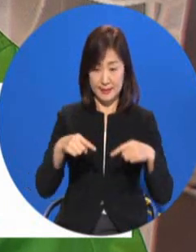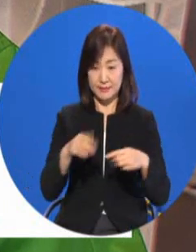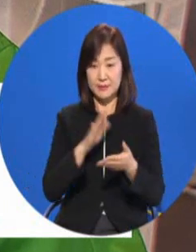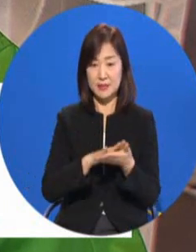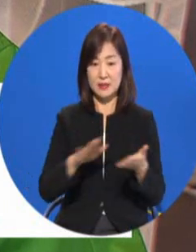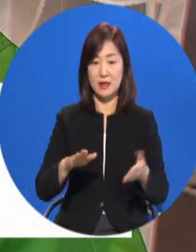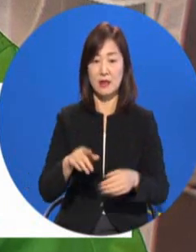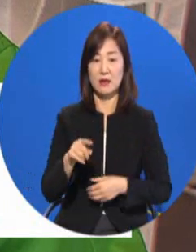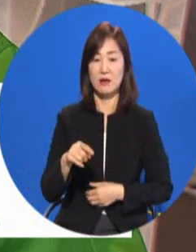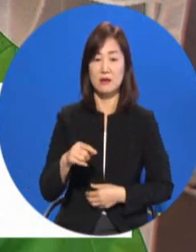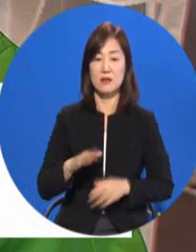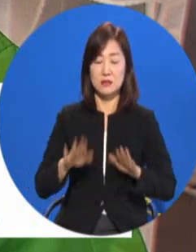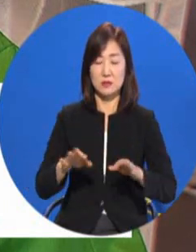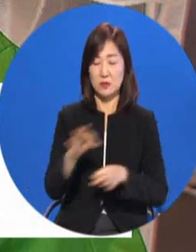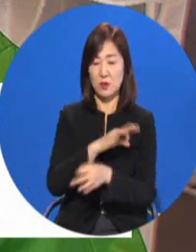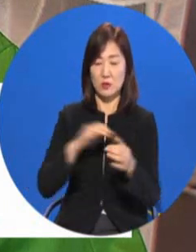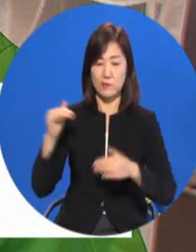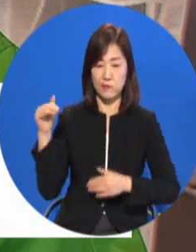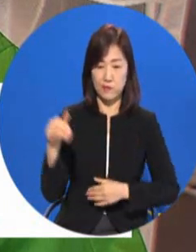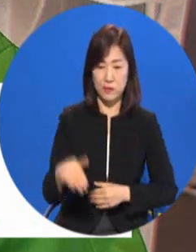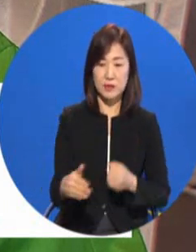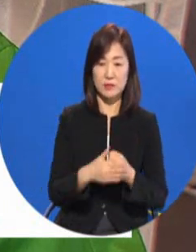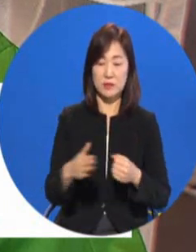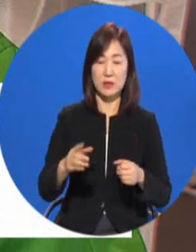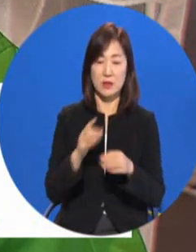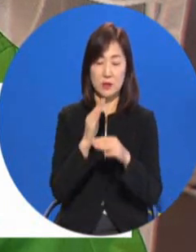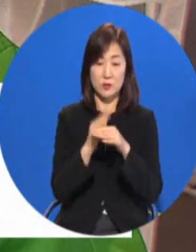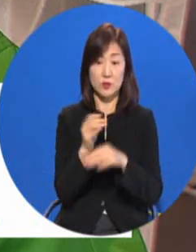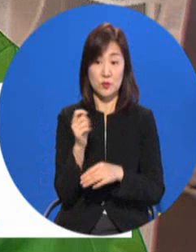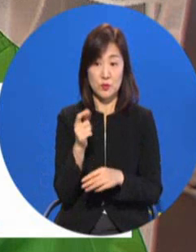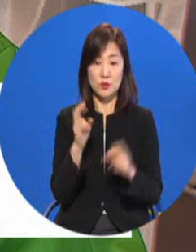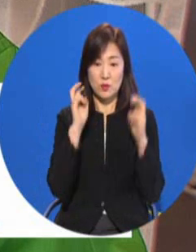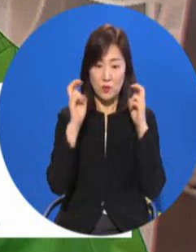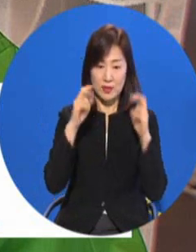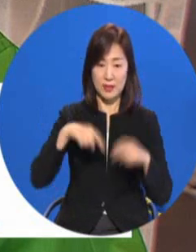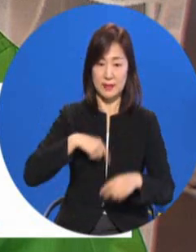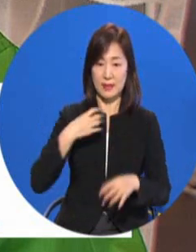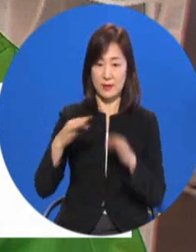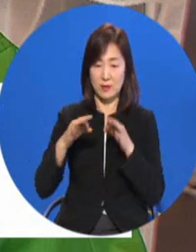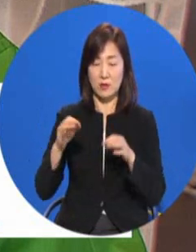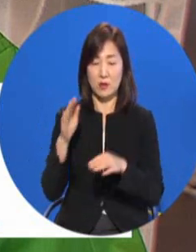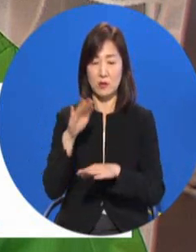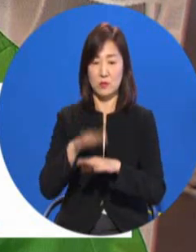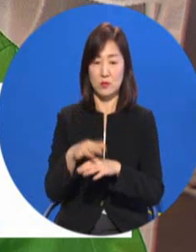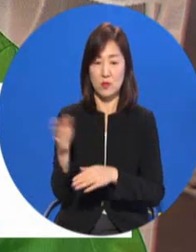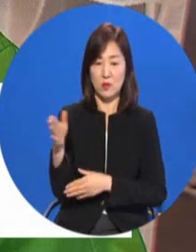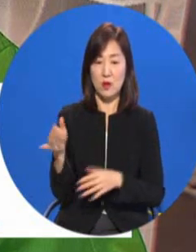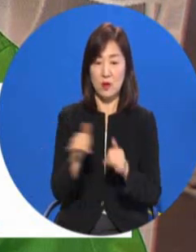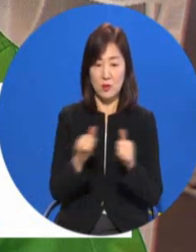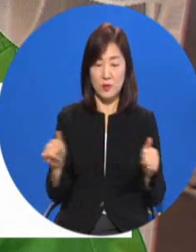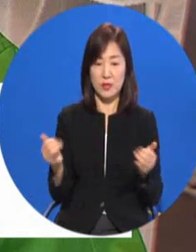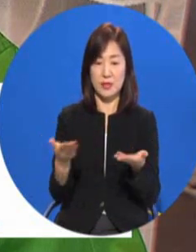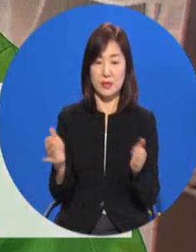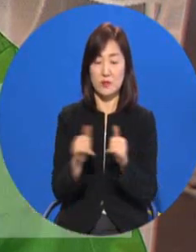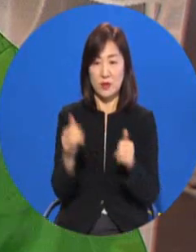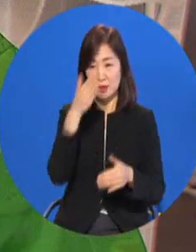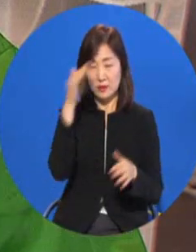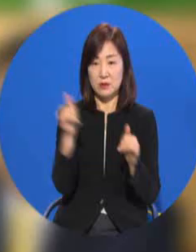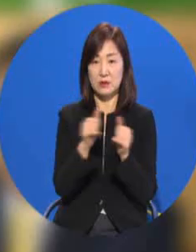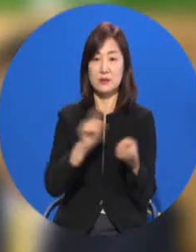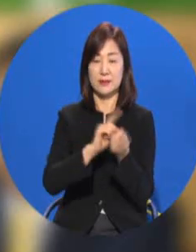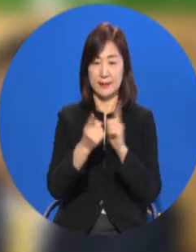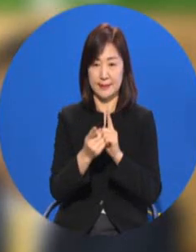경제가 어렵다 보니 저는 중소기업 자영업 너무 그리고 취업을 위한 청년들을 대변 하고자